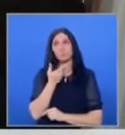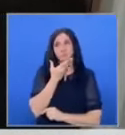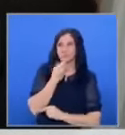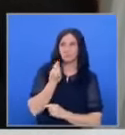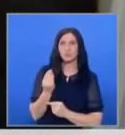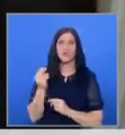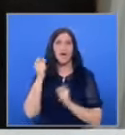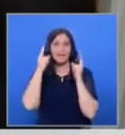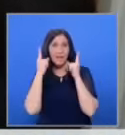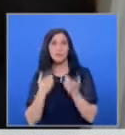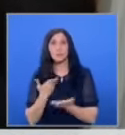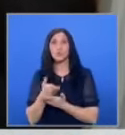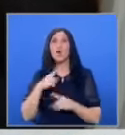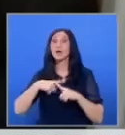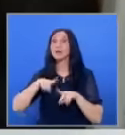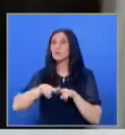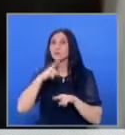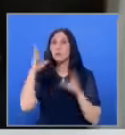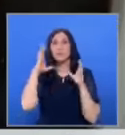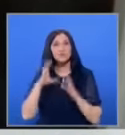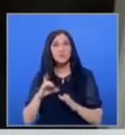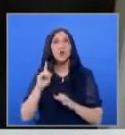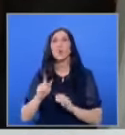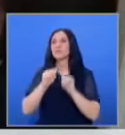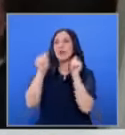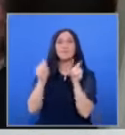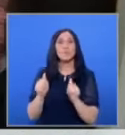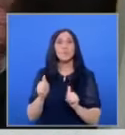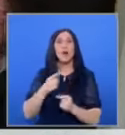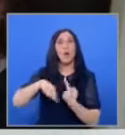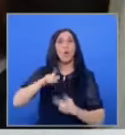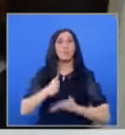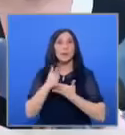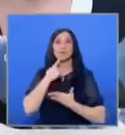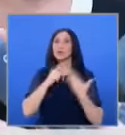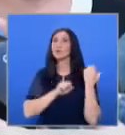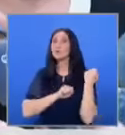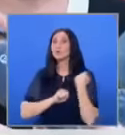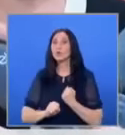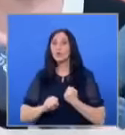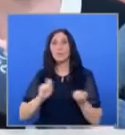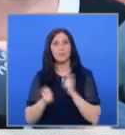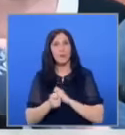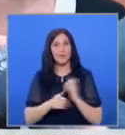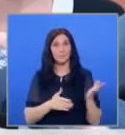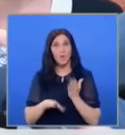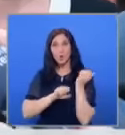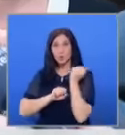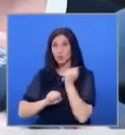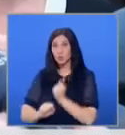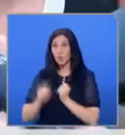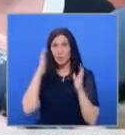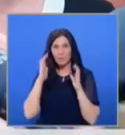идеята, лансирана от Христо Иванов за правителство, което да се формира около подкрепата за конституционни промени. Конституционно правителство също